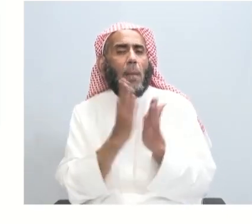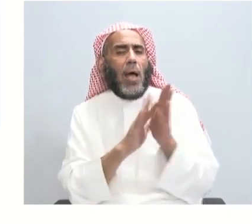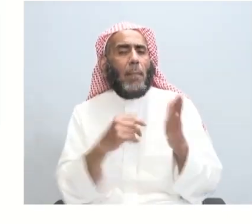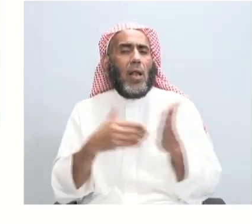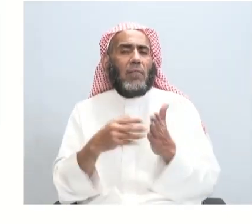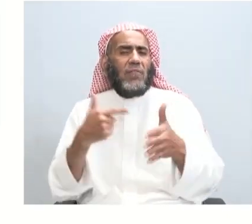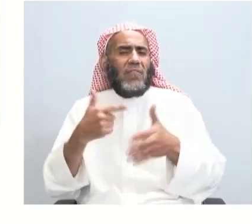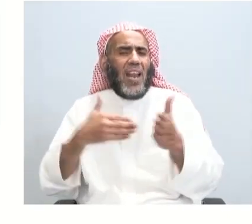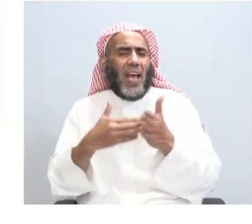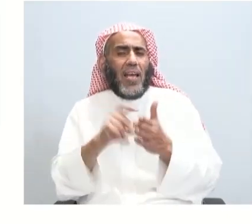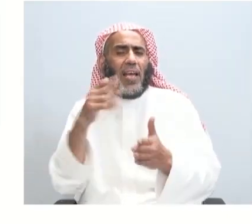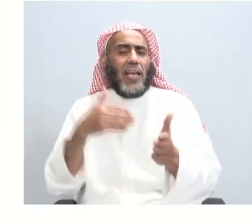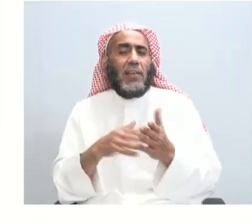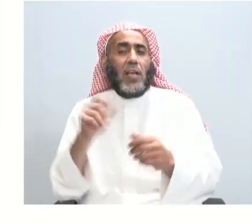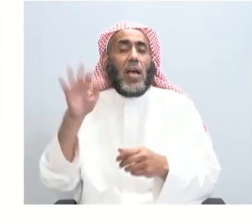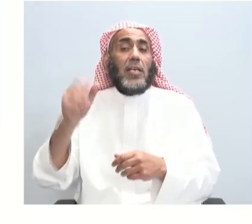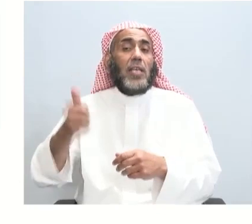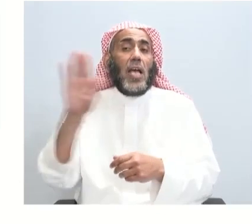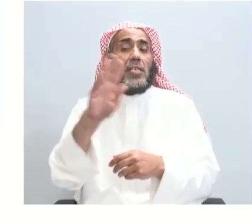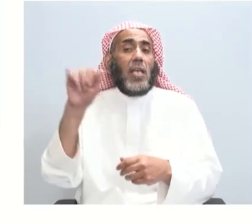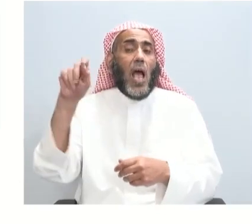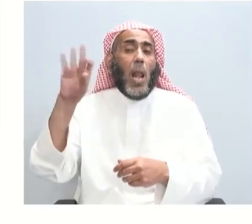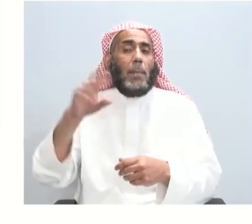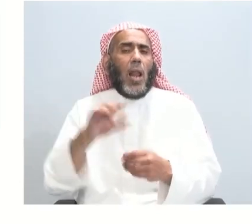معجم أساس البلاغة للزمخشري،